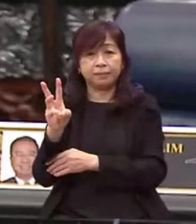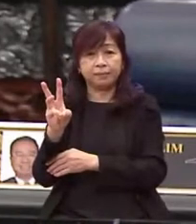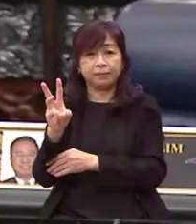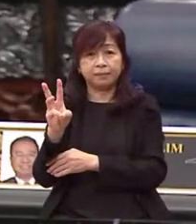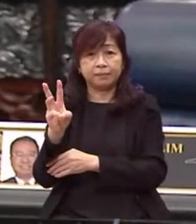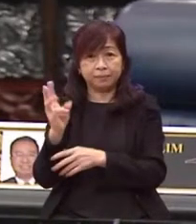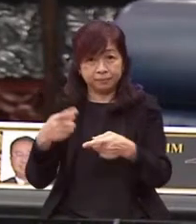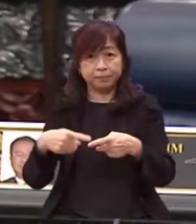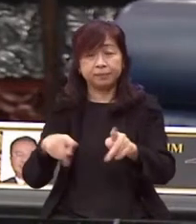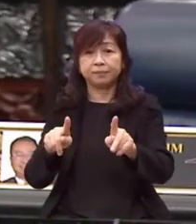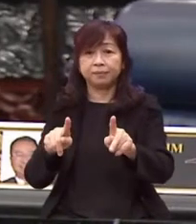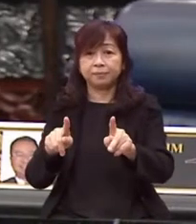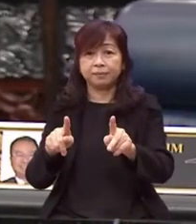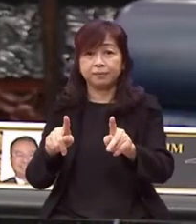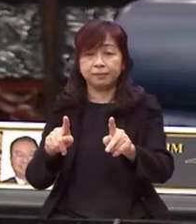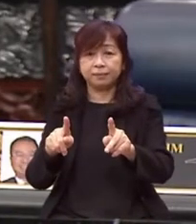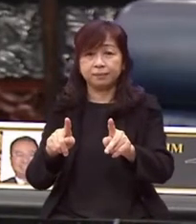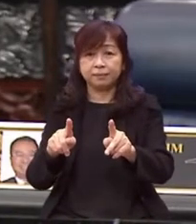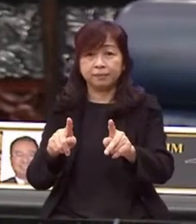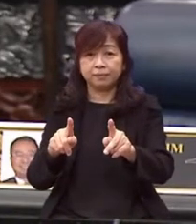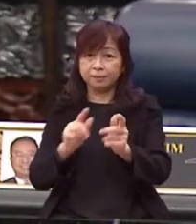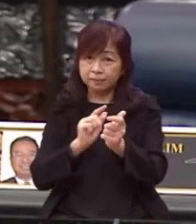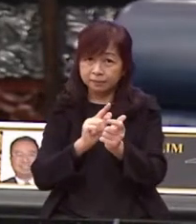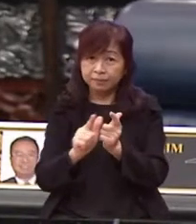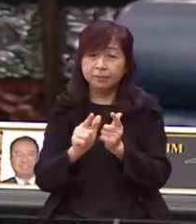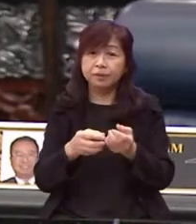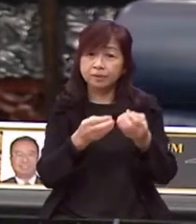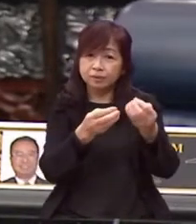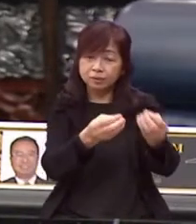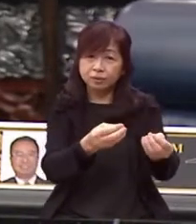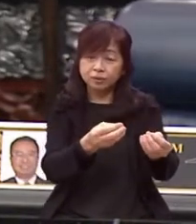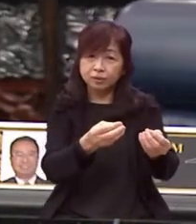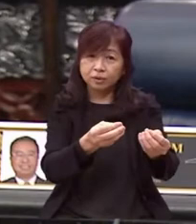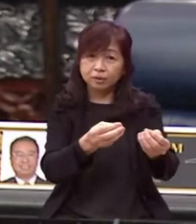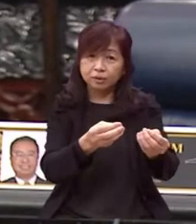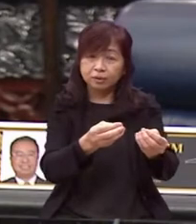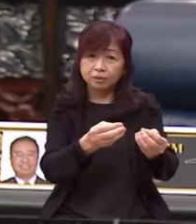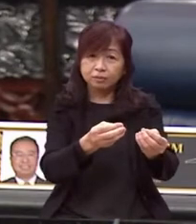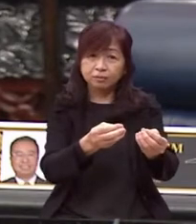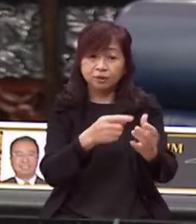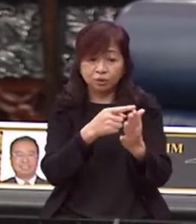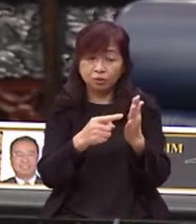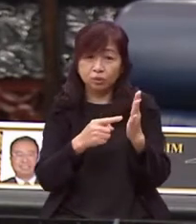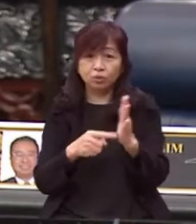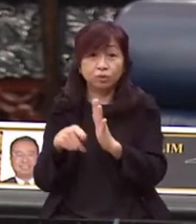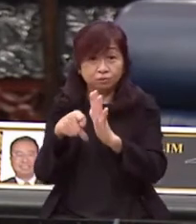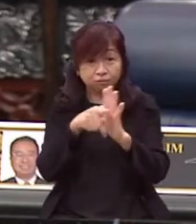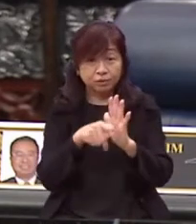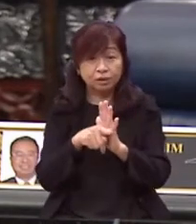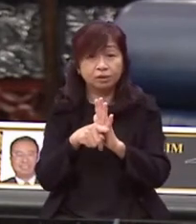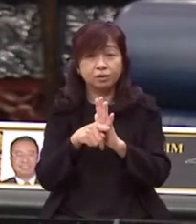yang telah diberikan kepada Zoo dan pameran tetap di seluruh negara dan